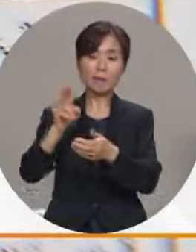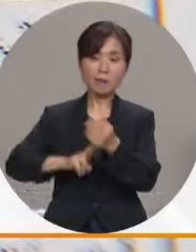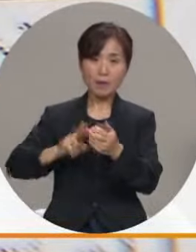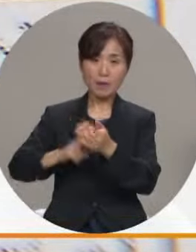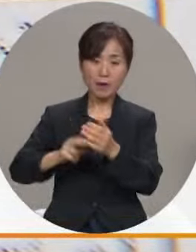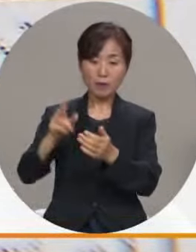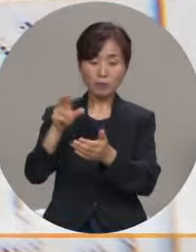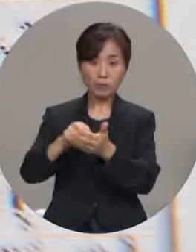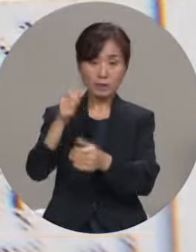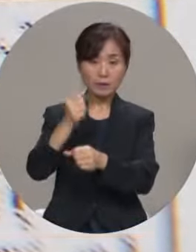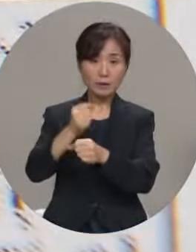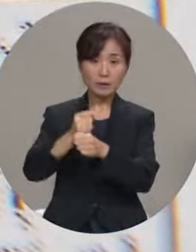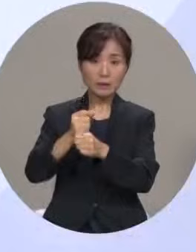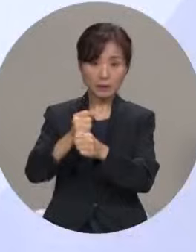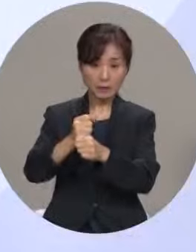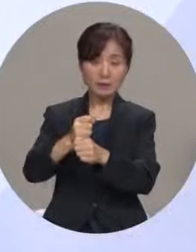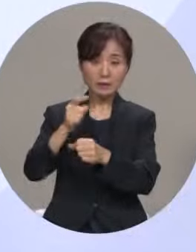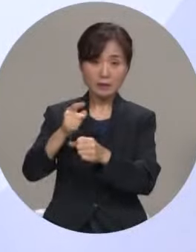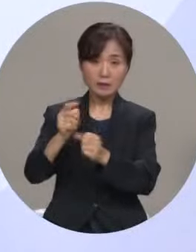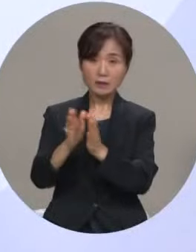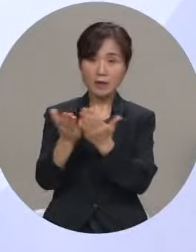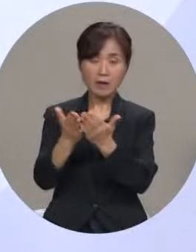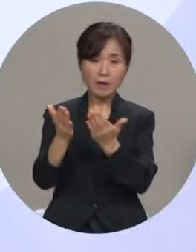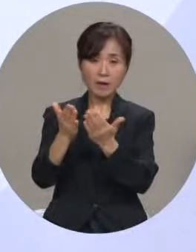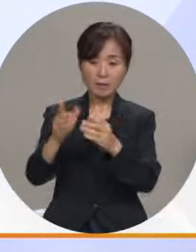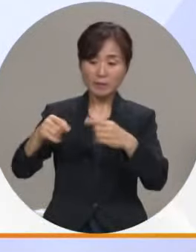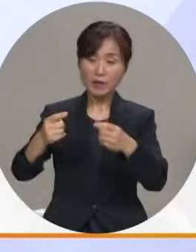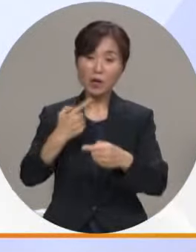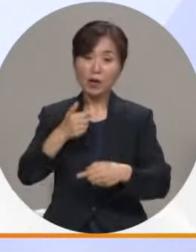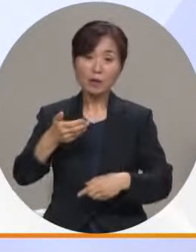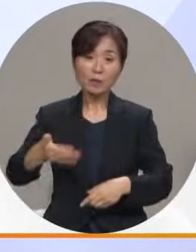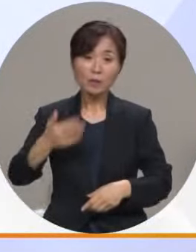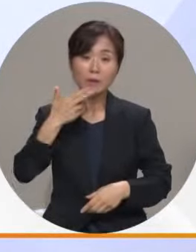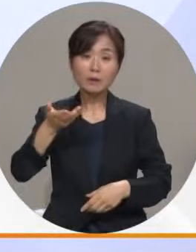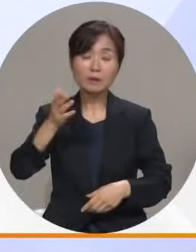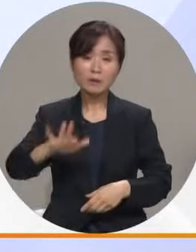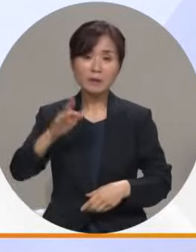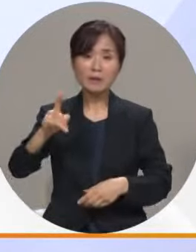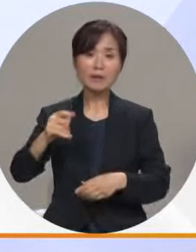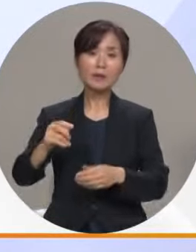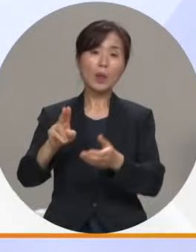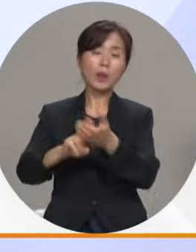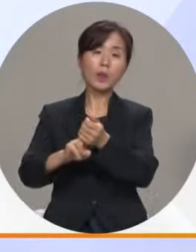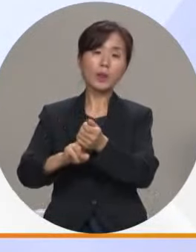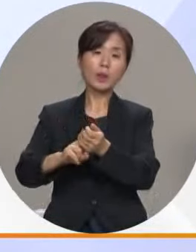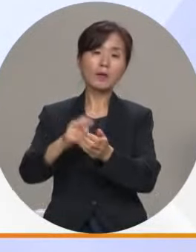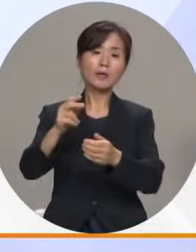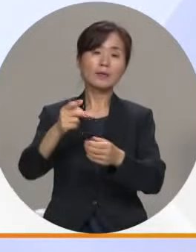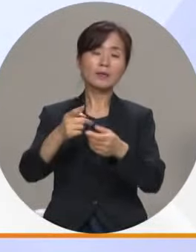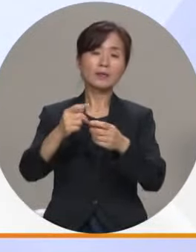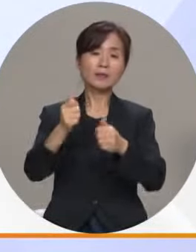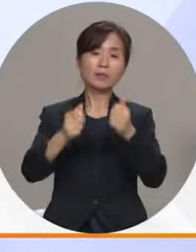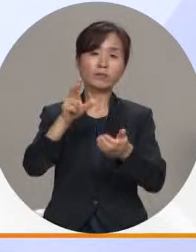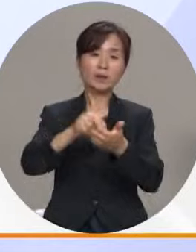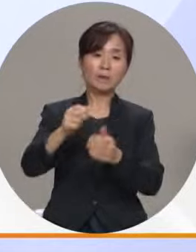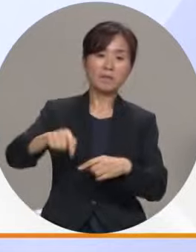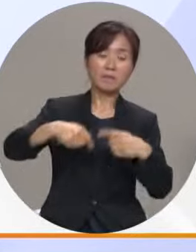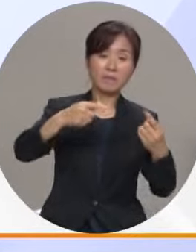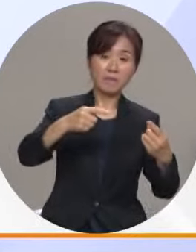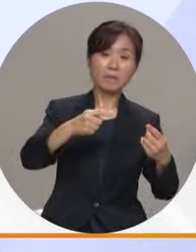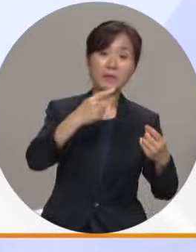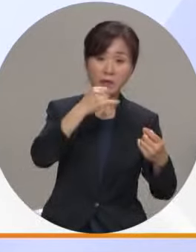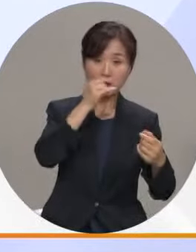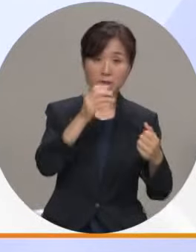출제에 참여했기 때문입니다 무엇보다 공정의 가치가 중요한 시험을 사교육 카르텔이 훼손하는 일은